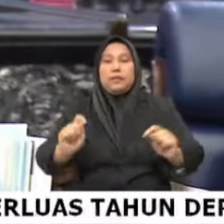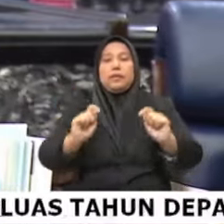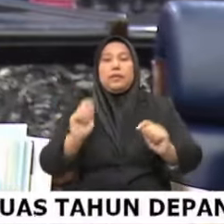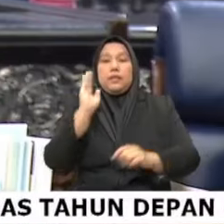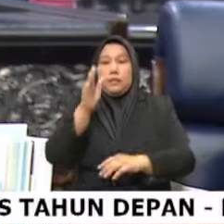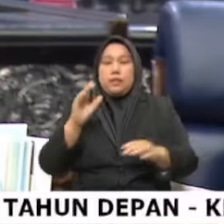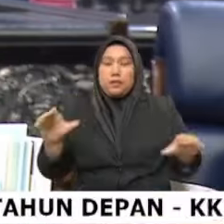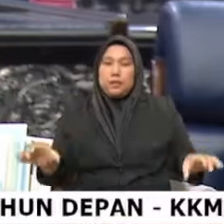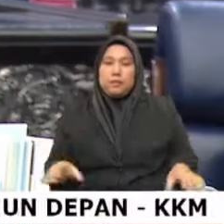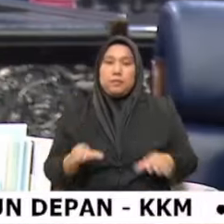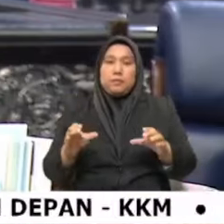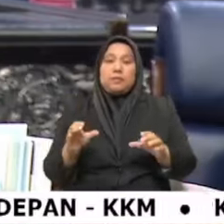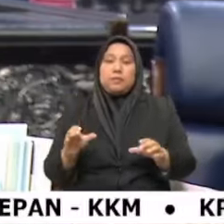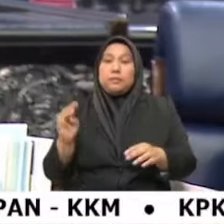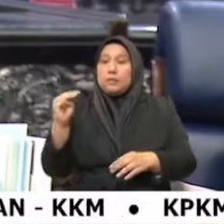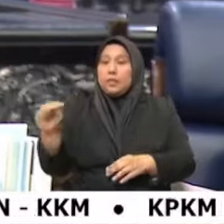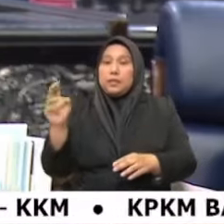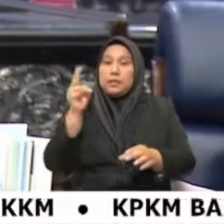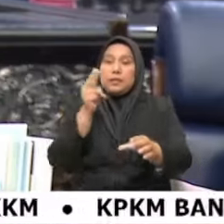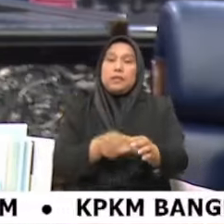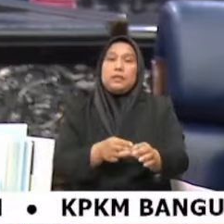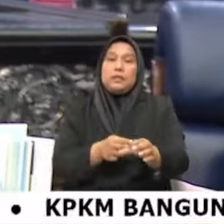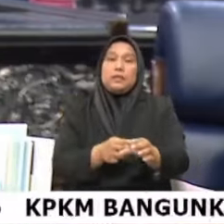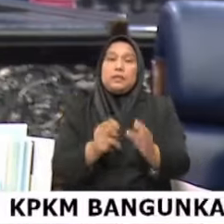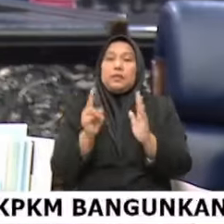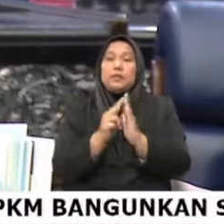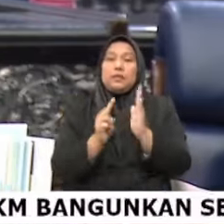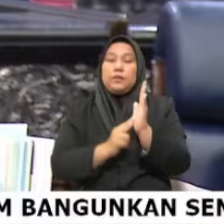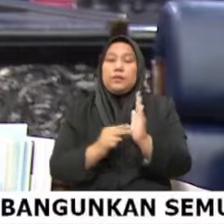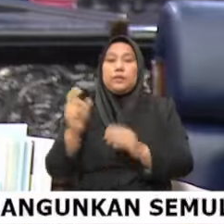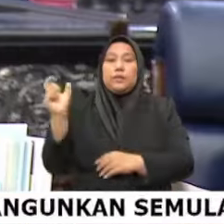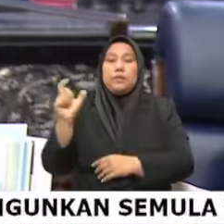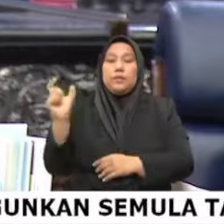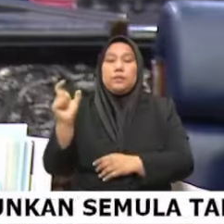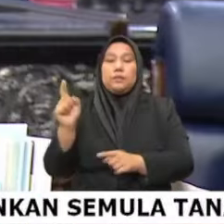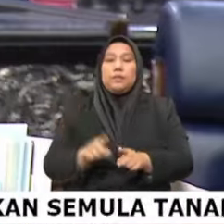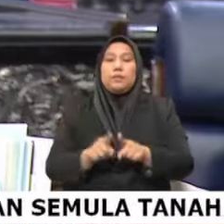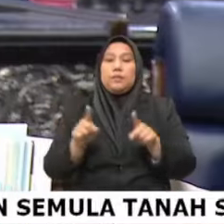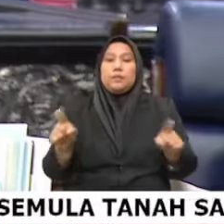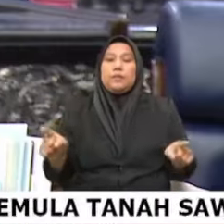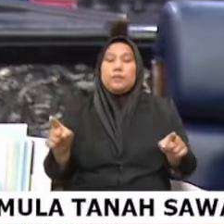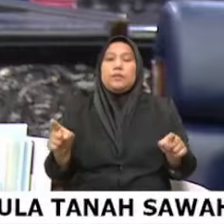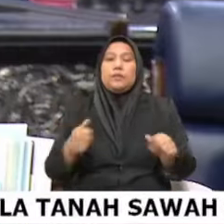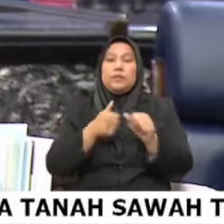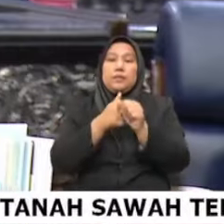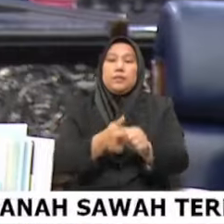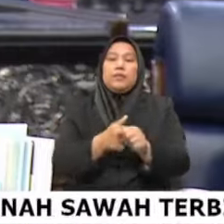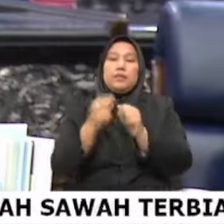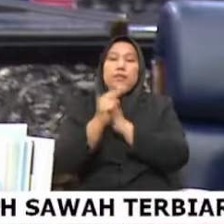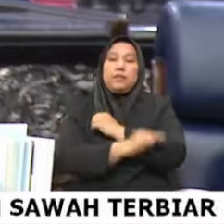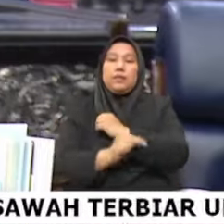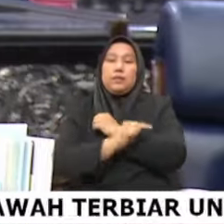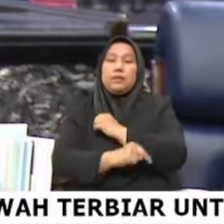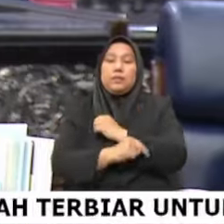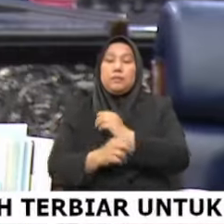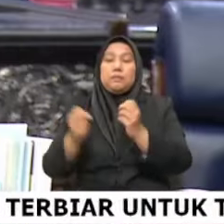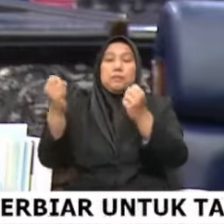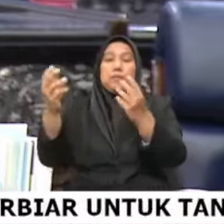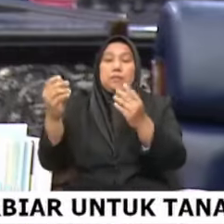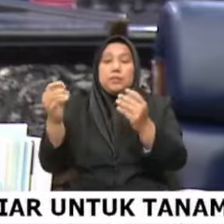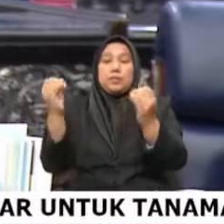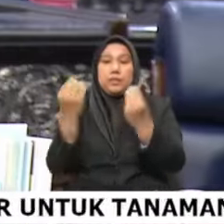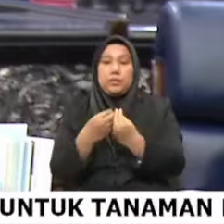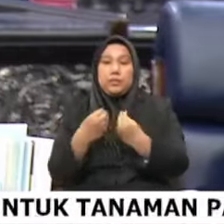dikenakan kepada mereka yang terlibat berikutan undang-undang syariah yang berbeza mengikut negeri? Dan yang kedua, berapakah jumlah